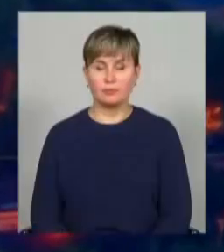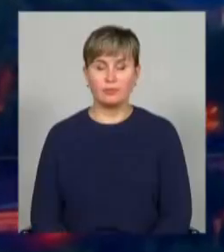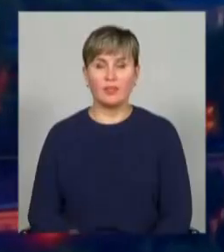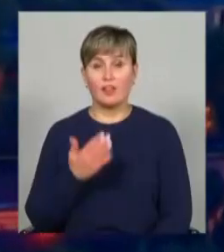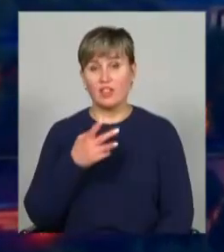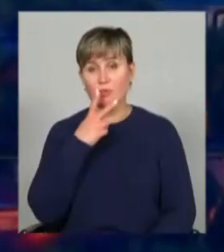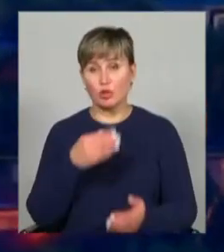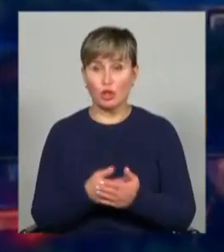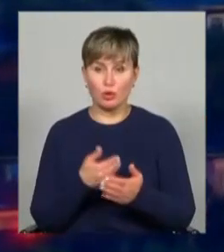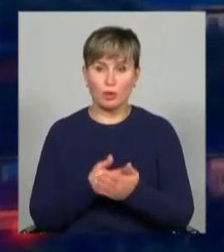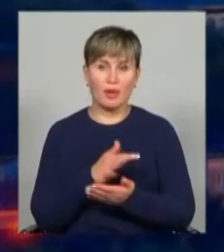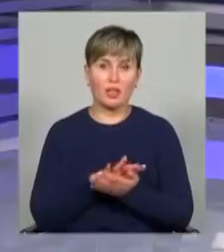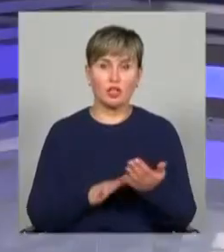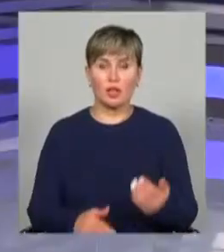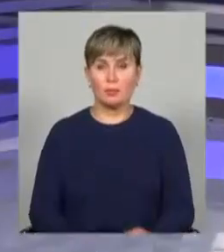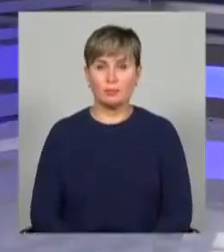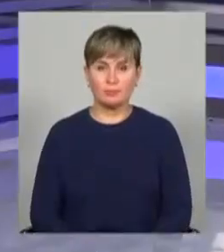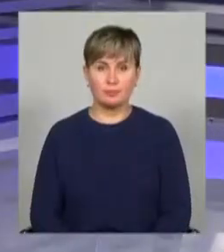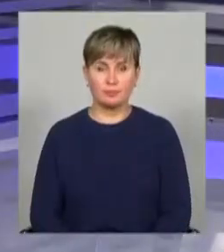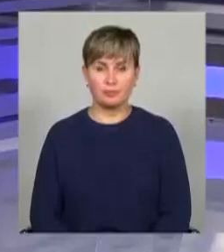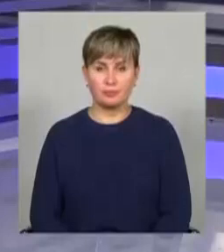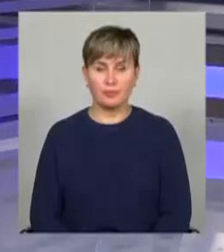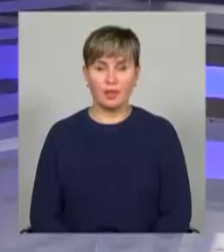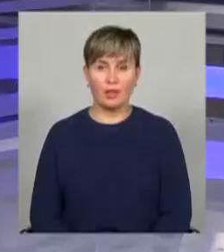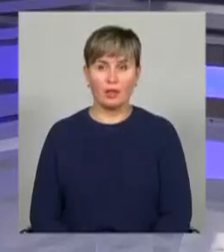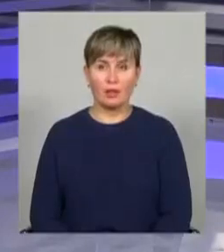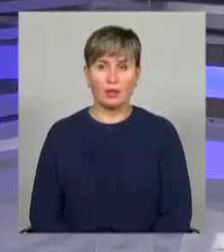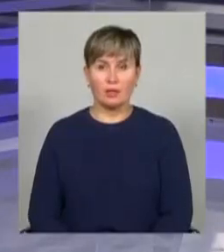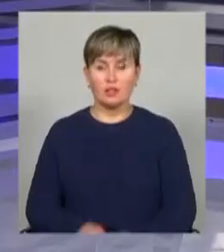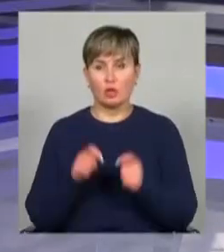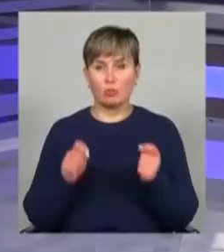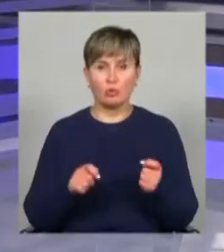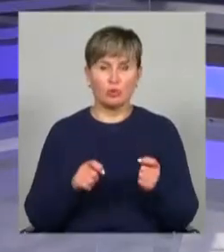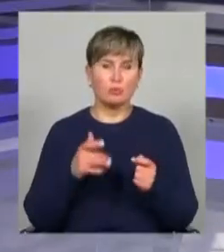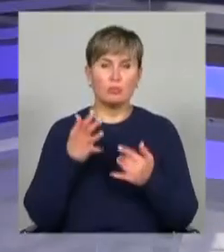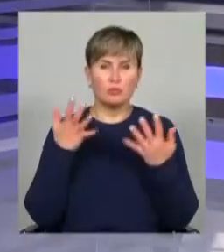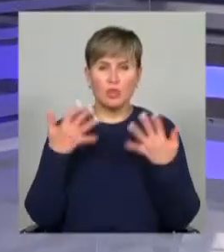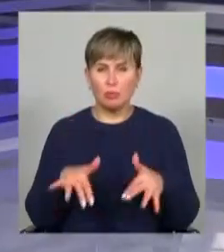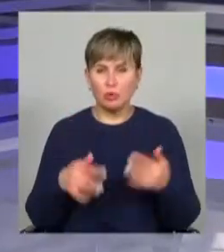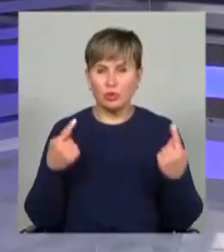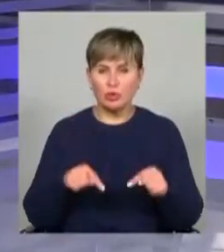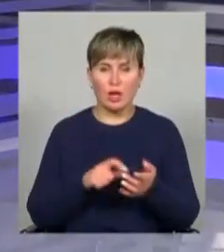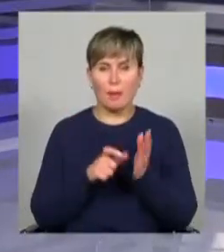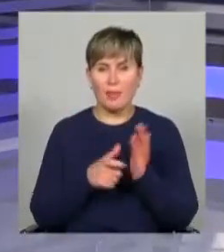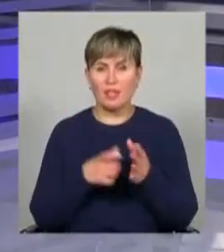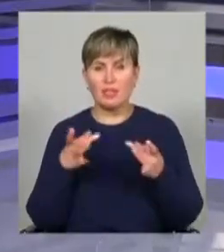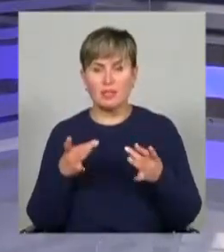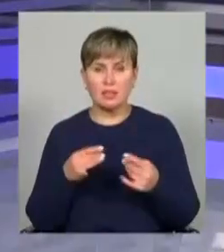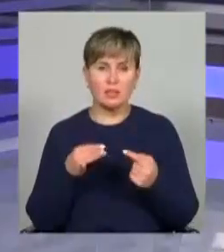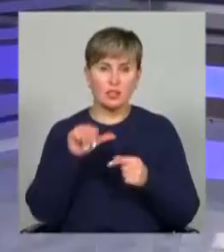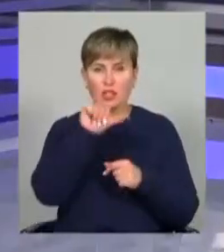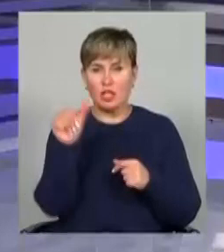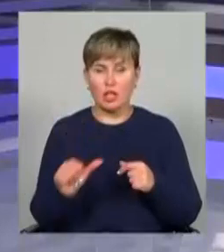Вы смотрите новости, мы продолжаем. Запущенные кабинеты, трещины в стенах и сырость – это лишь малая часть проблем, с